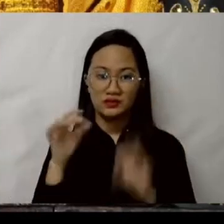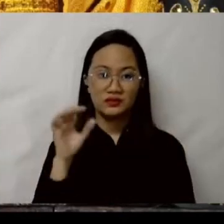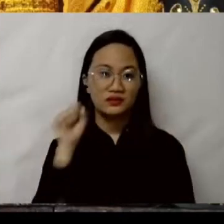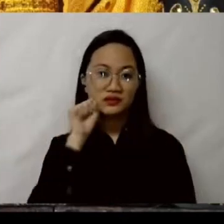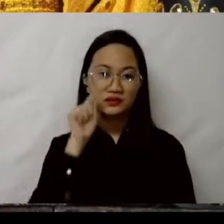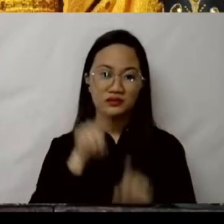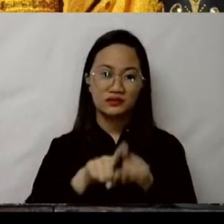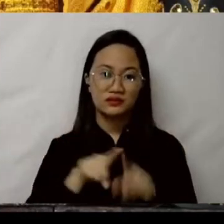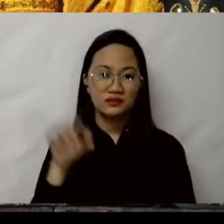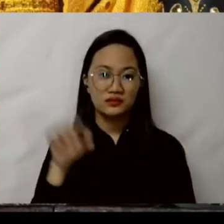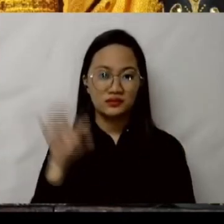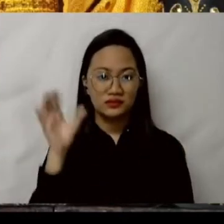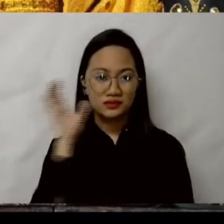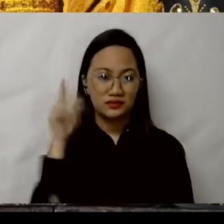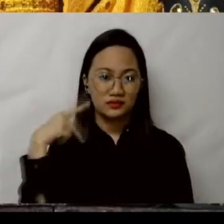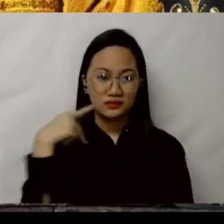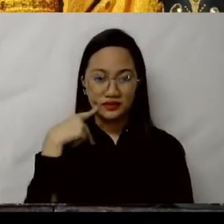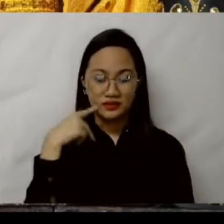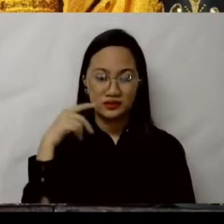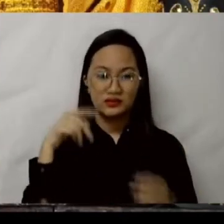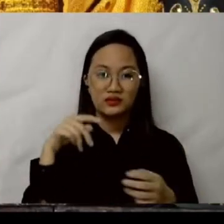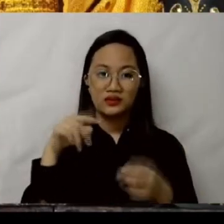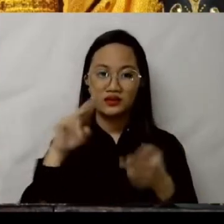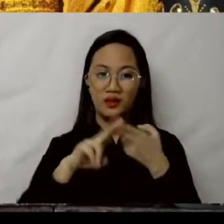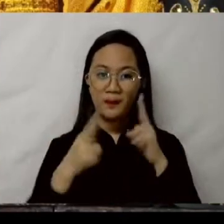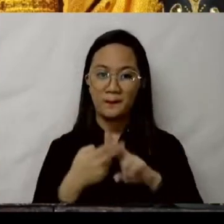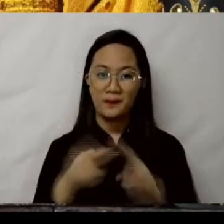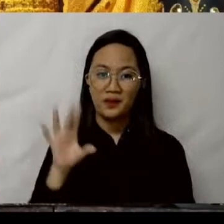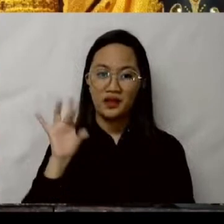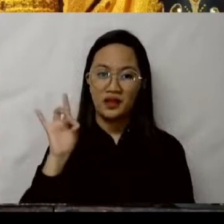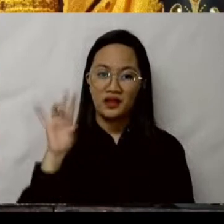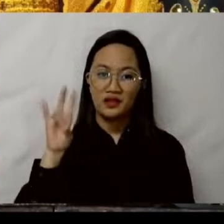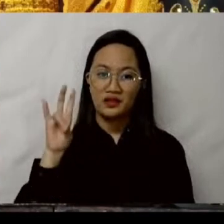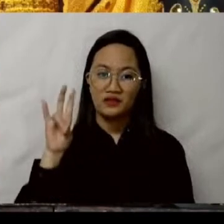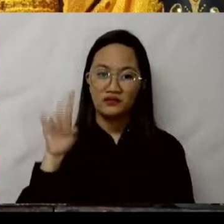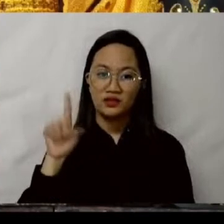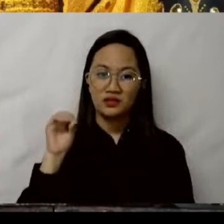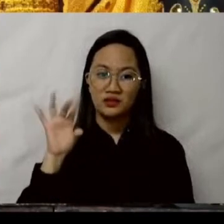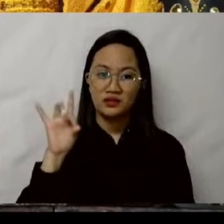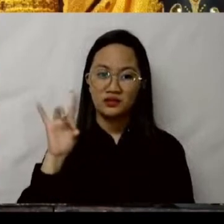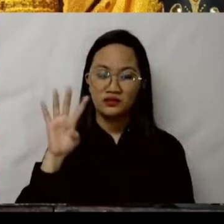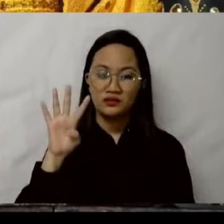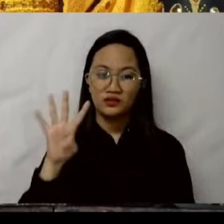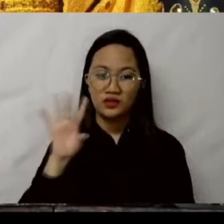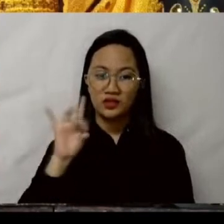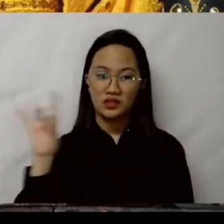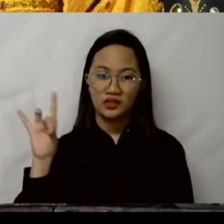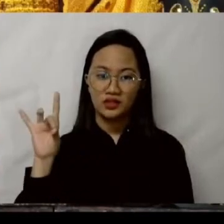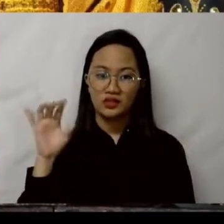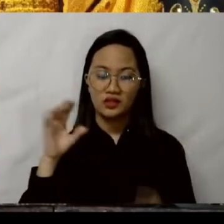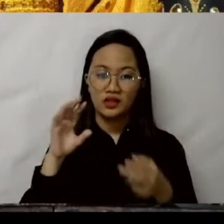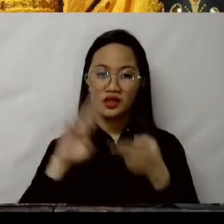landline number 8710-8488 at cell number na